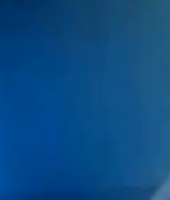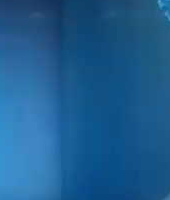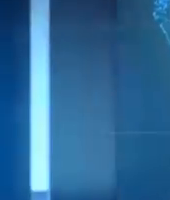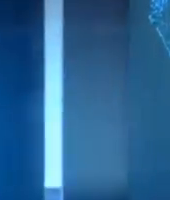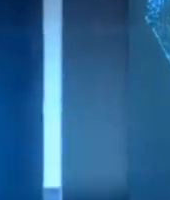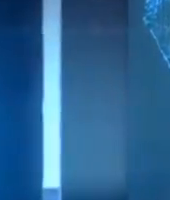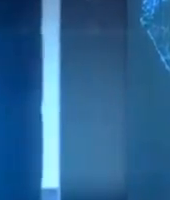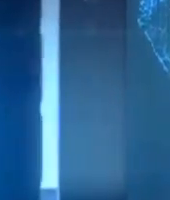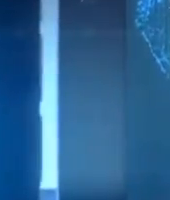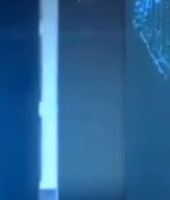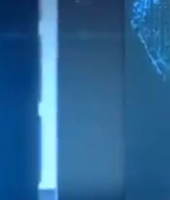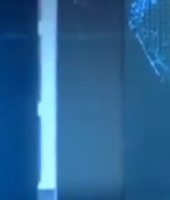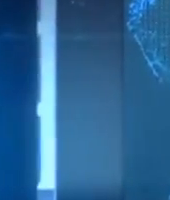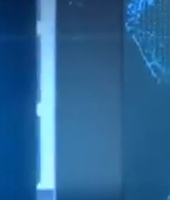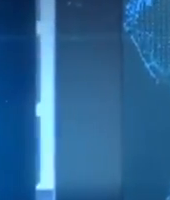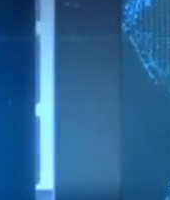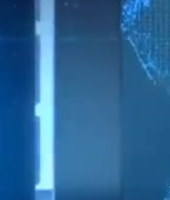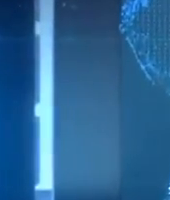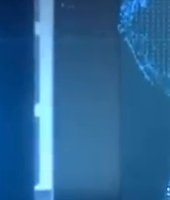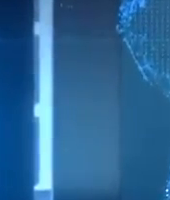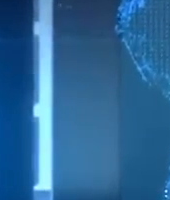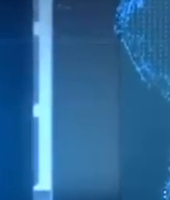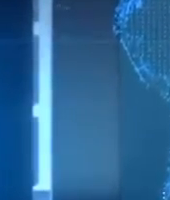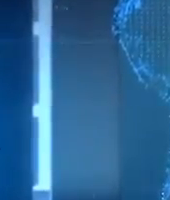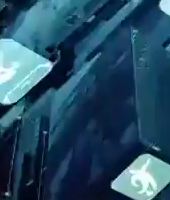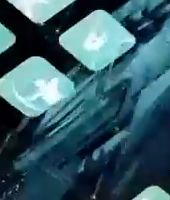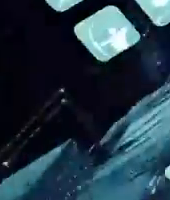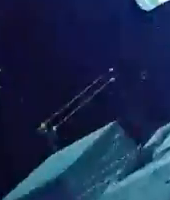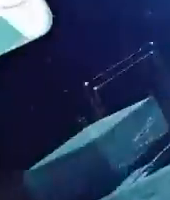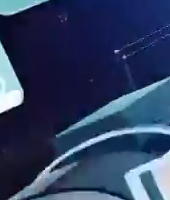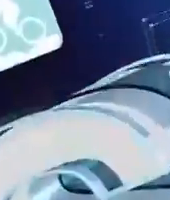Амина Құдайберген, Абылай Құттықбай, Жетісу арнасы, Талдықорған.